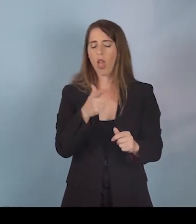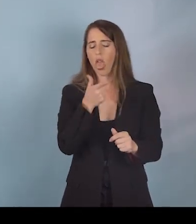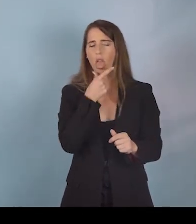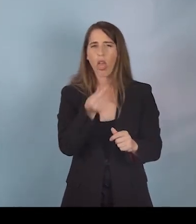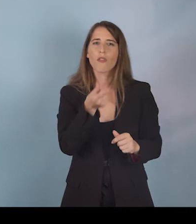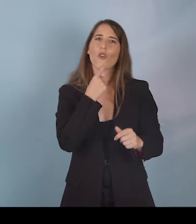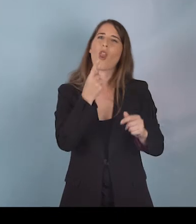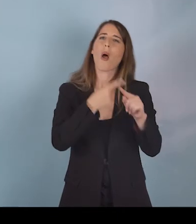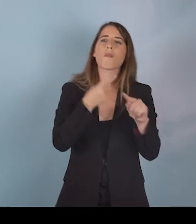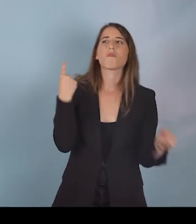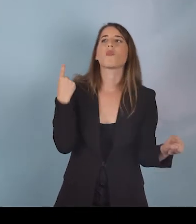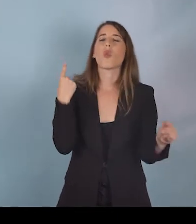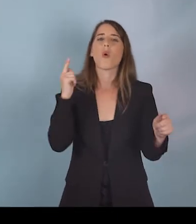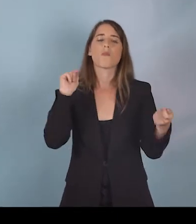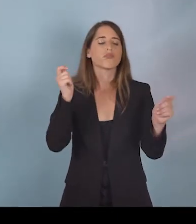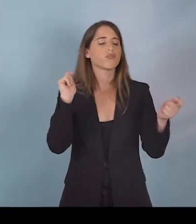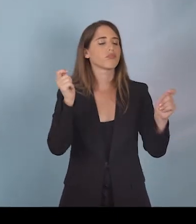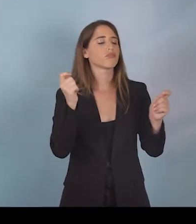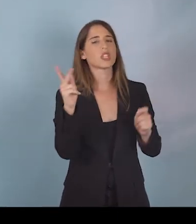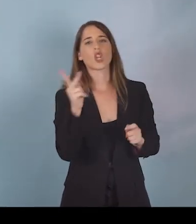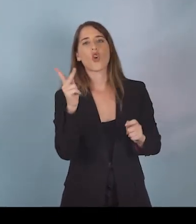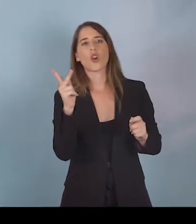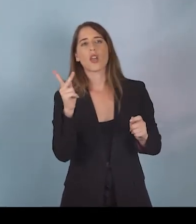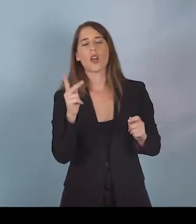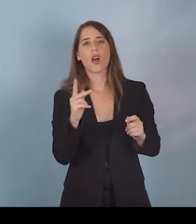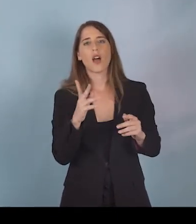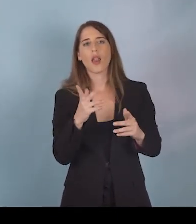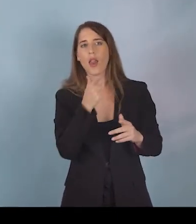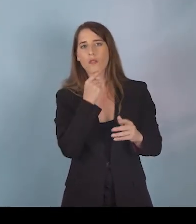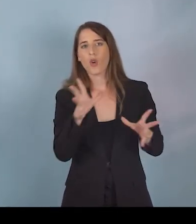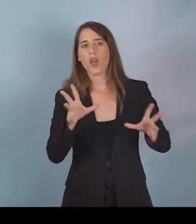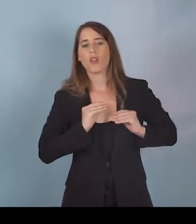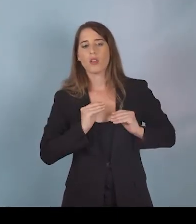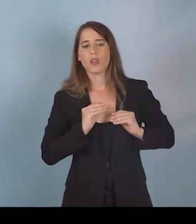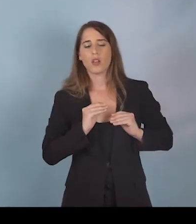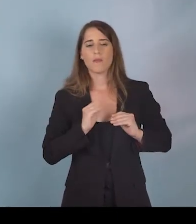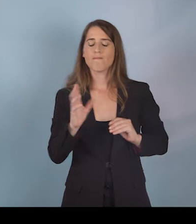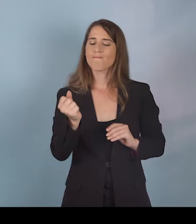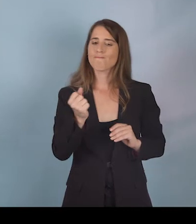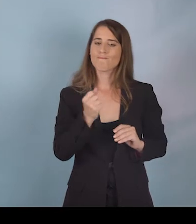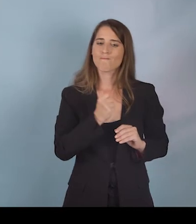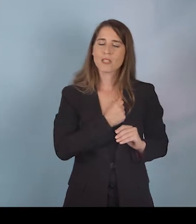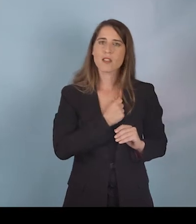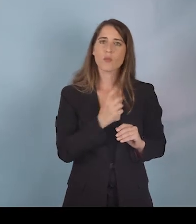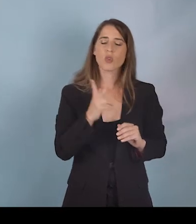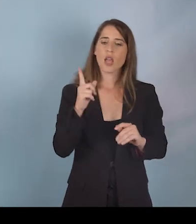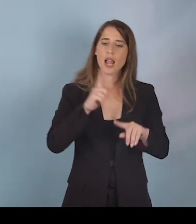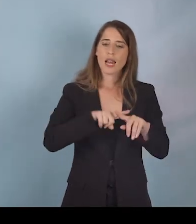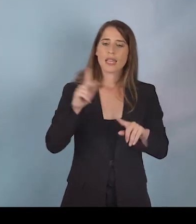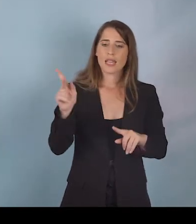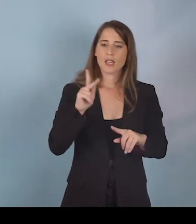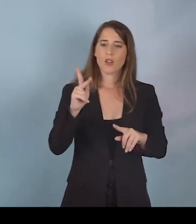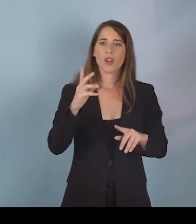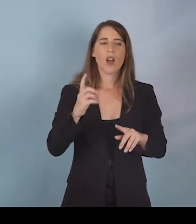πράγματα είναι κάτι το οποίο εύκολα μπορεί να λειτουργήσει μέσα σε μια κοινωνία. Θεωρώ όμως ότι η ελληνική